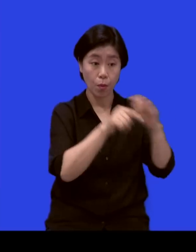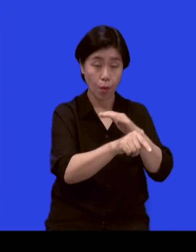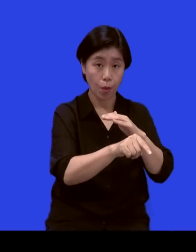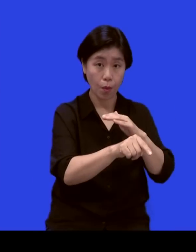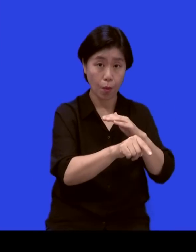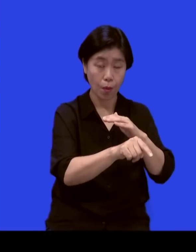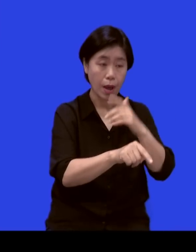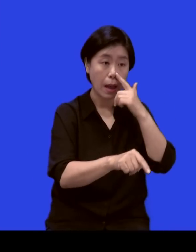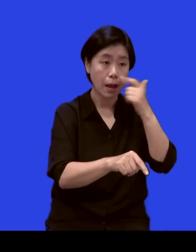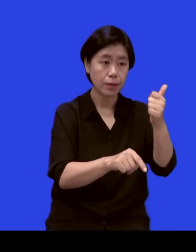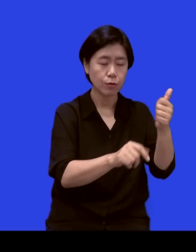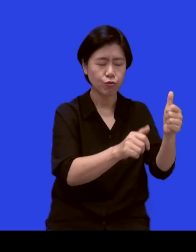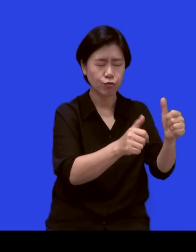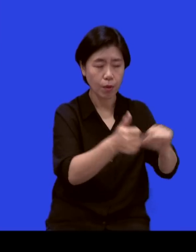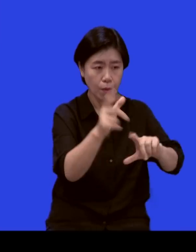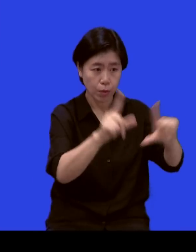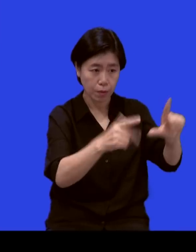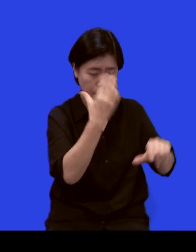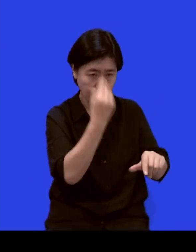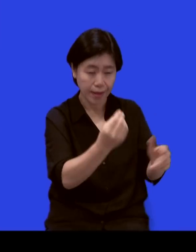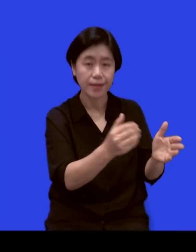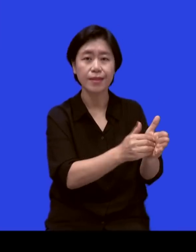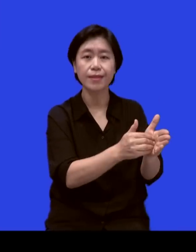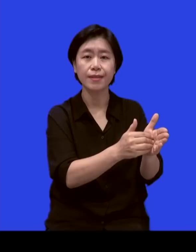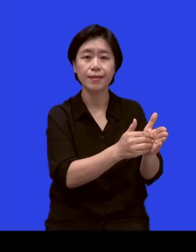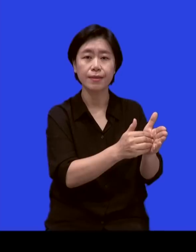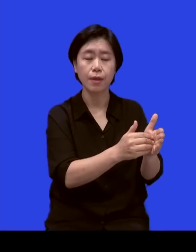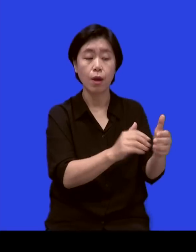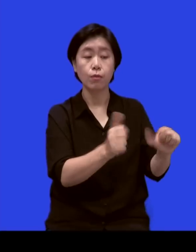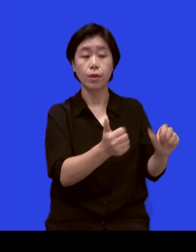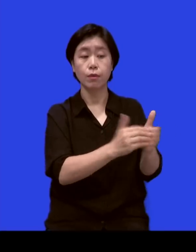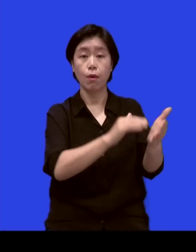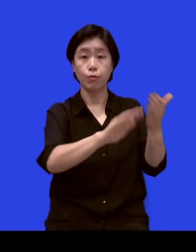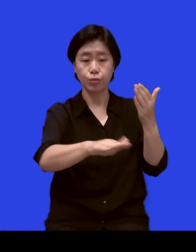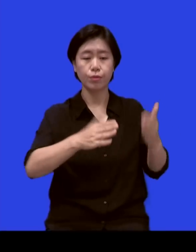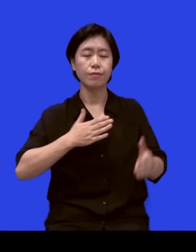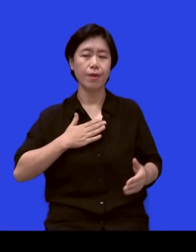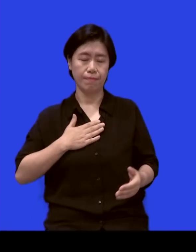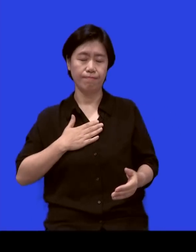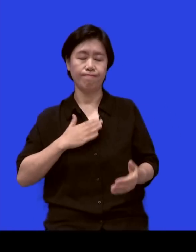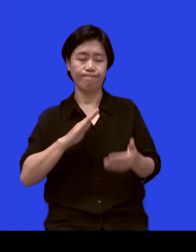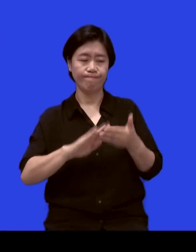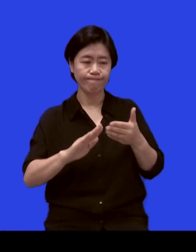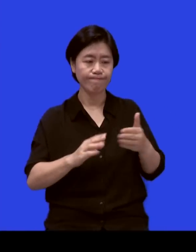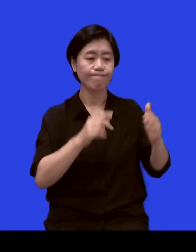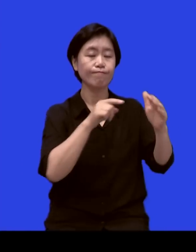다 지켰고 저는 이제 못 돌아가니까 네. 이제 돌아가신 후에 제가 가서 이제